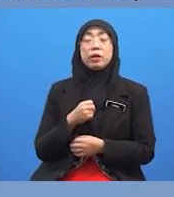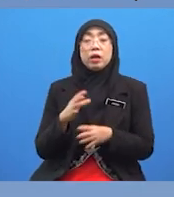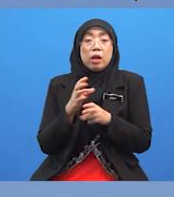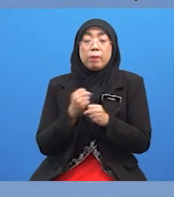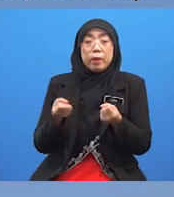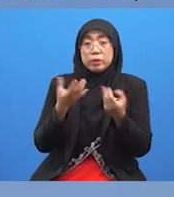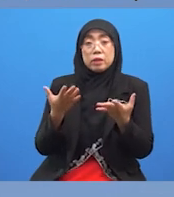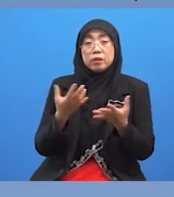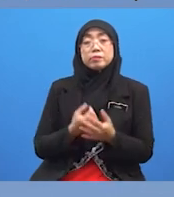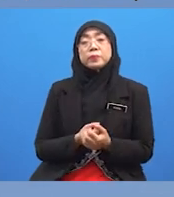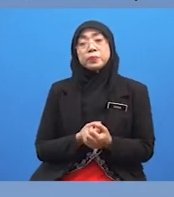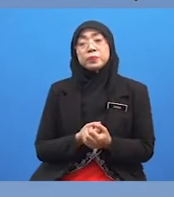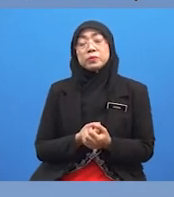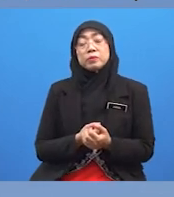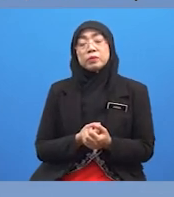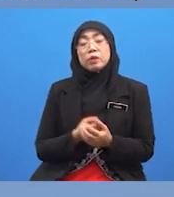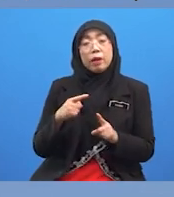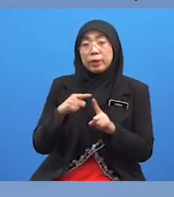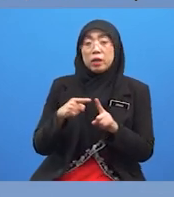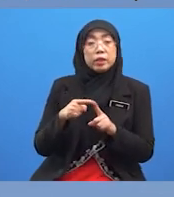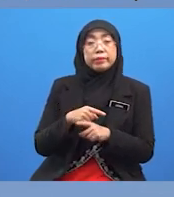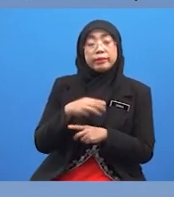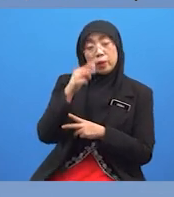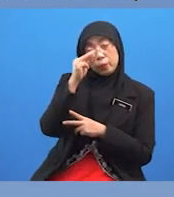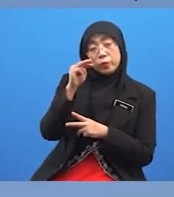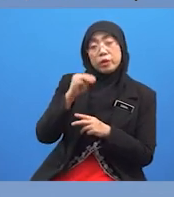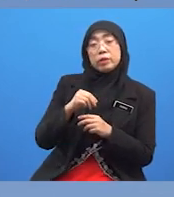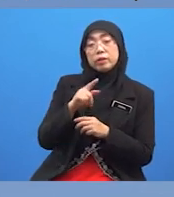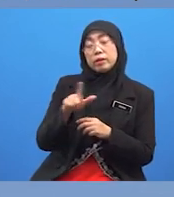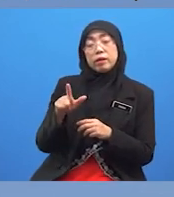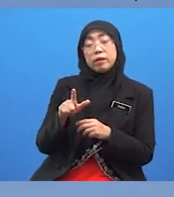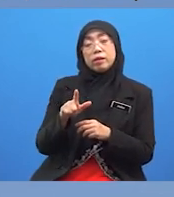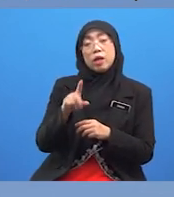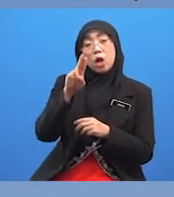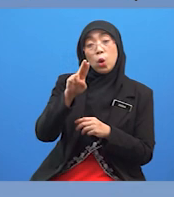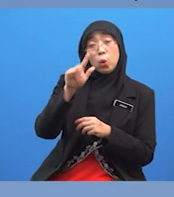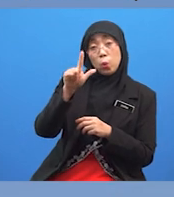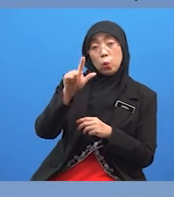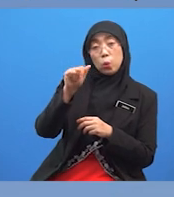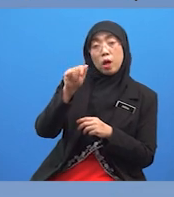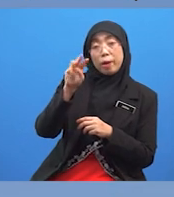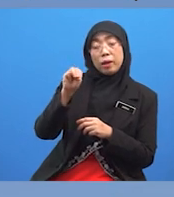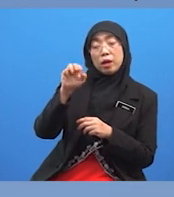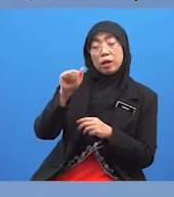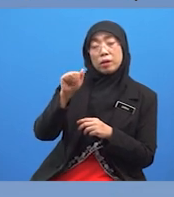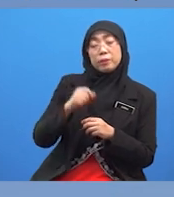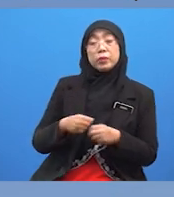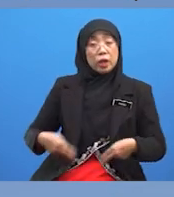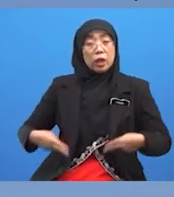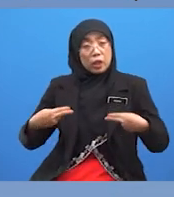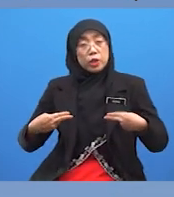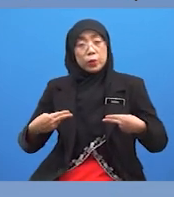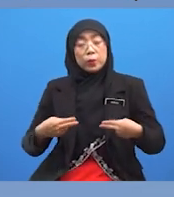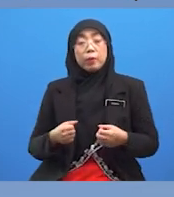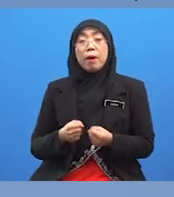Maka, memuliakan mereka sangatlah dituntut oleh agama Islam. Pengarang mencatatkan peristiwa